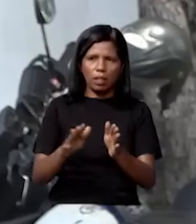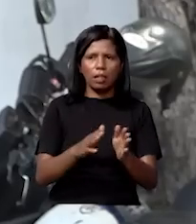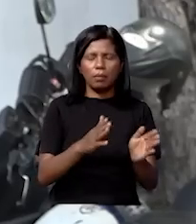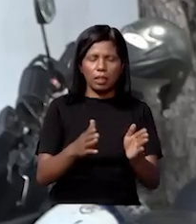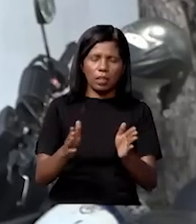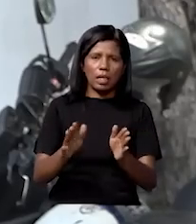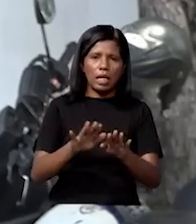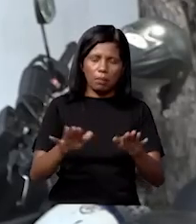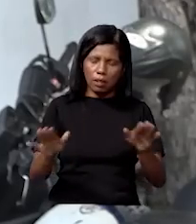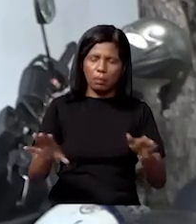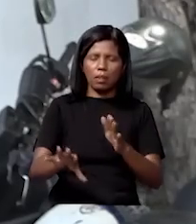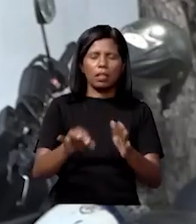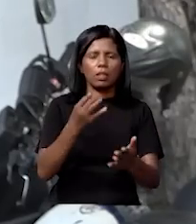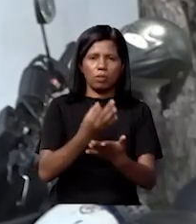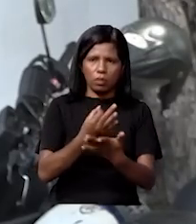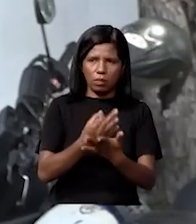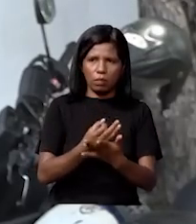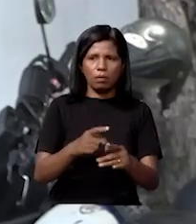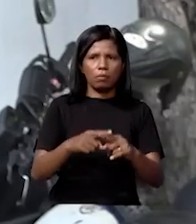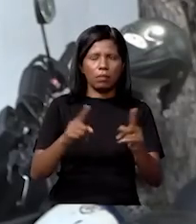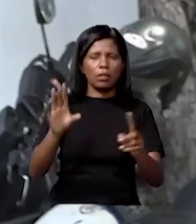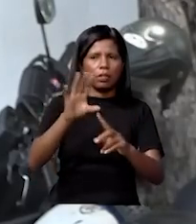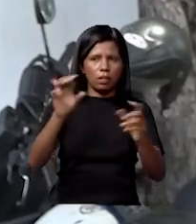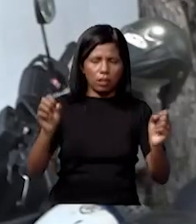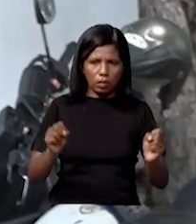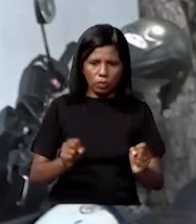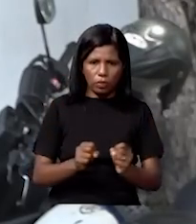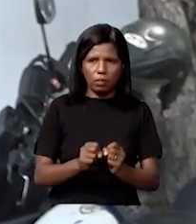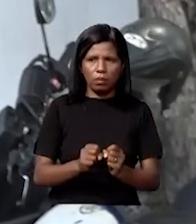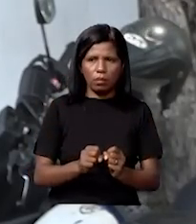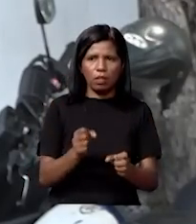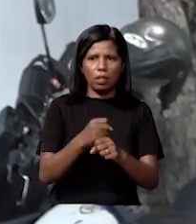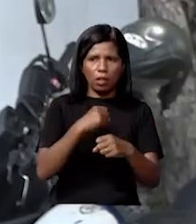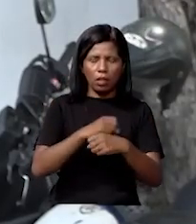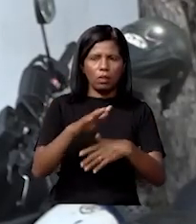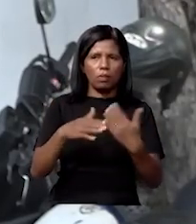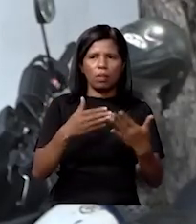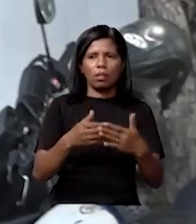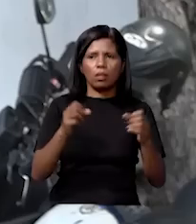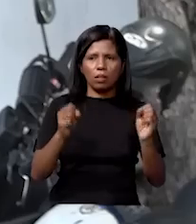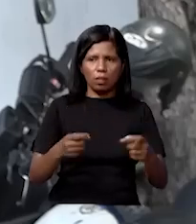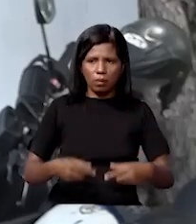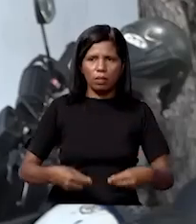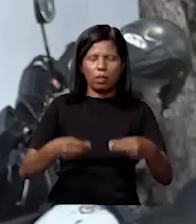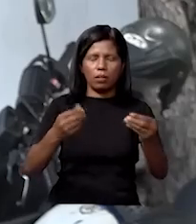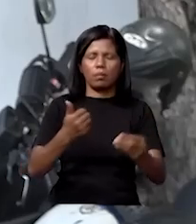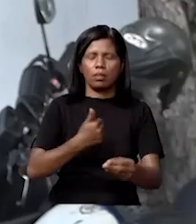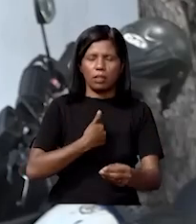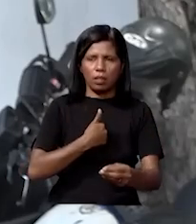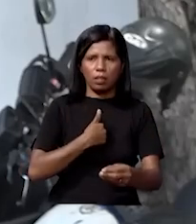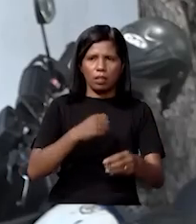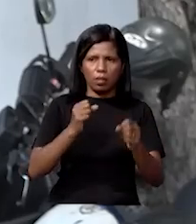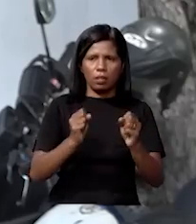damai mes ida ne los autoridade mengatu ba halo buat sirne la ida ne filer rasik ba nia nia